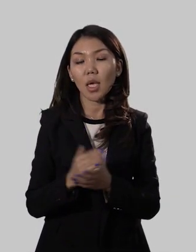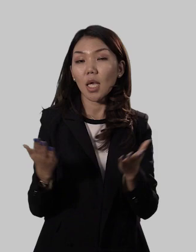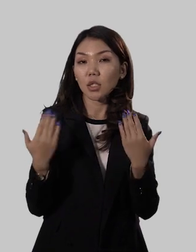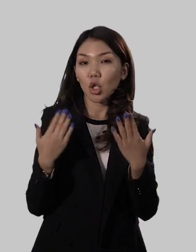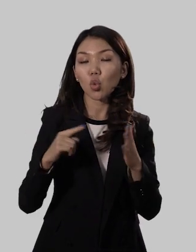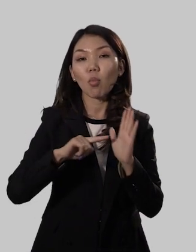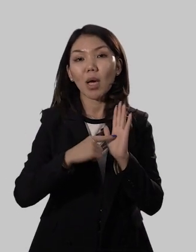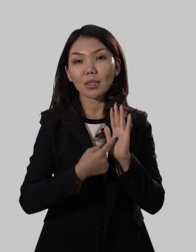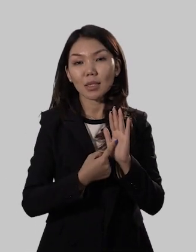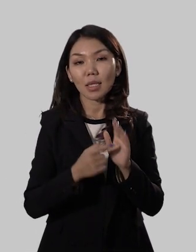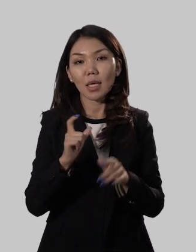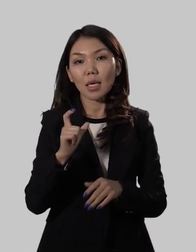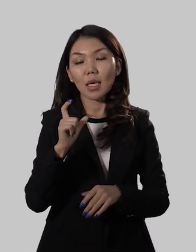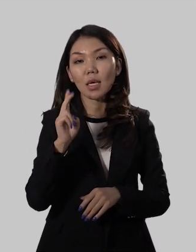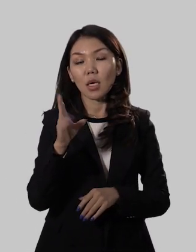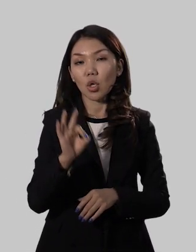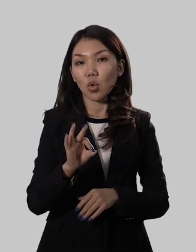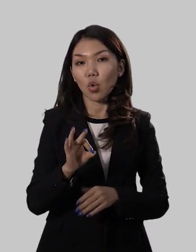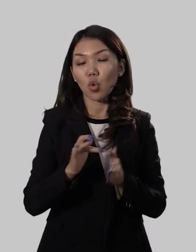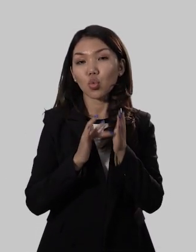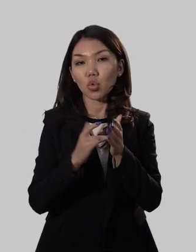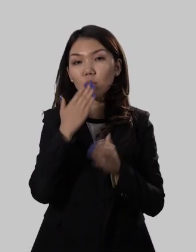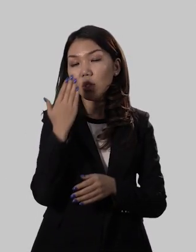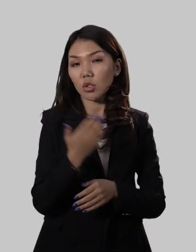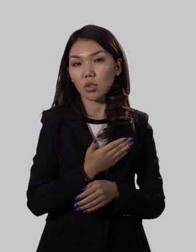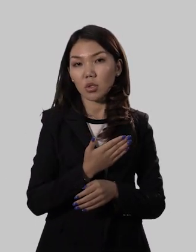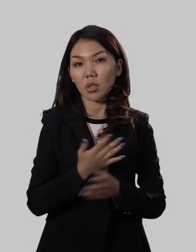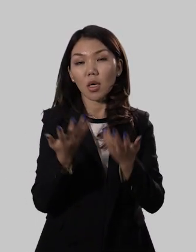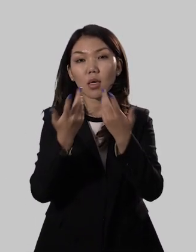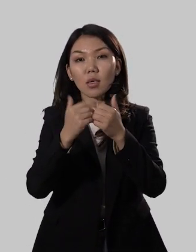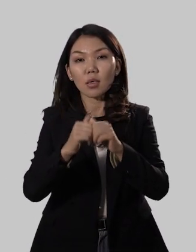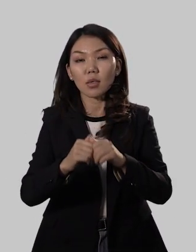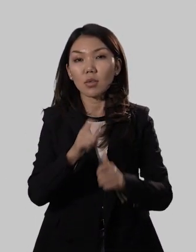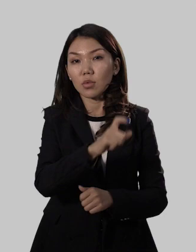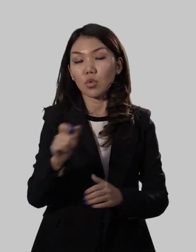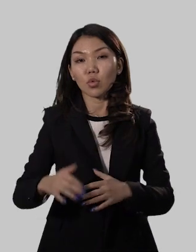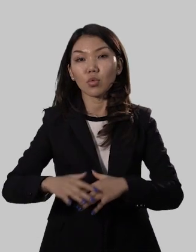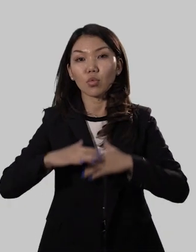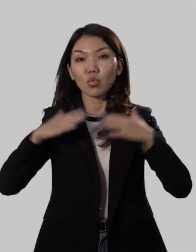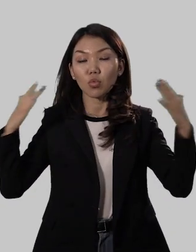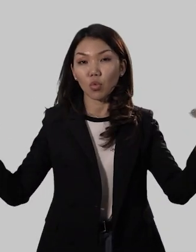алуу максатында экотуризм сүйүүчүлөрүнүн саны көбөйүүдө.